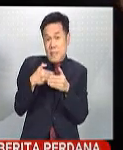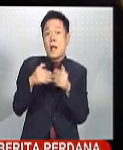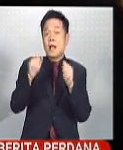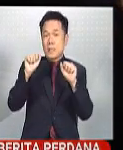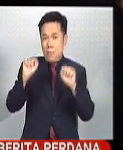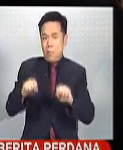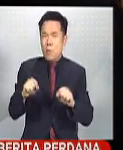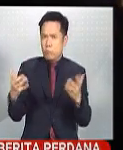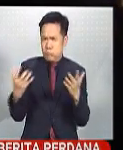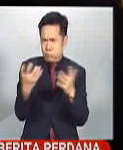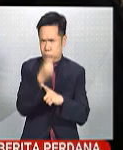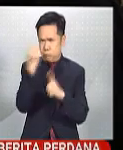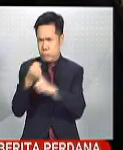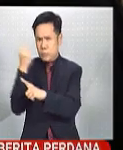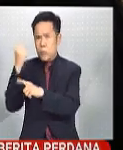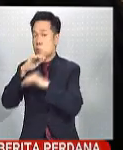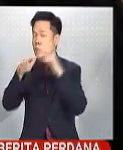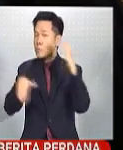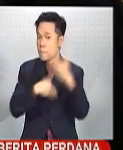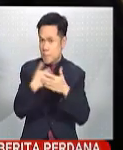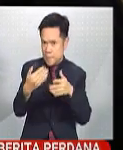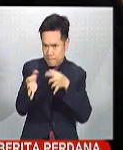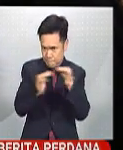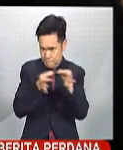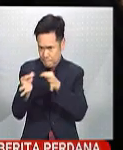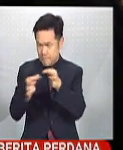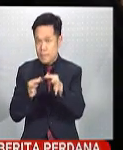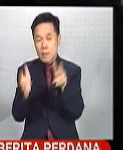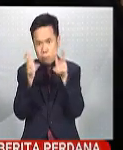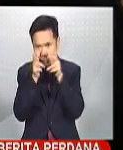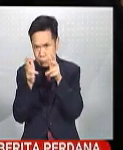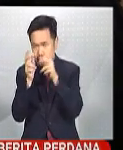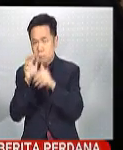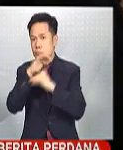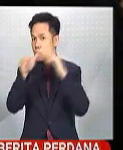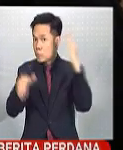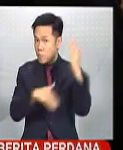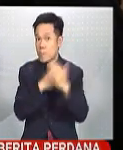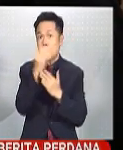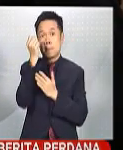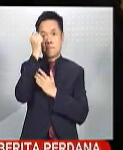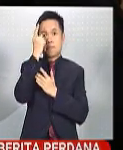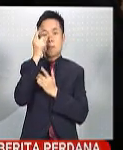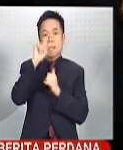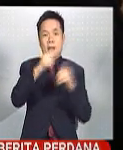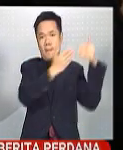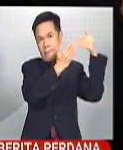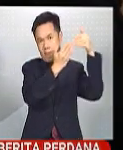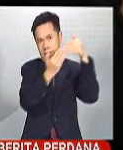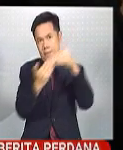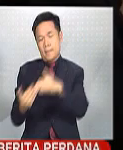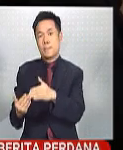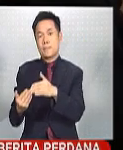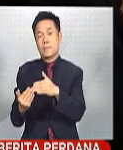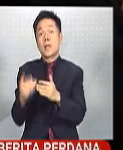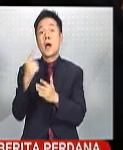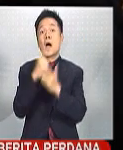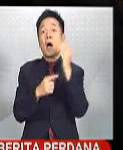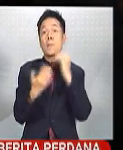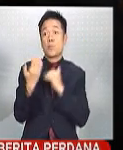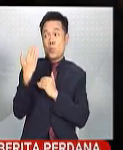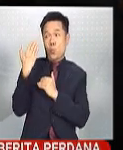dapat segala taklimat yang diperlukan. Dan kita nak lihat kesinambungan kerja daripada apa yang